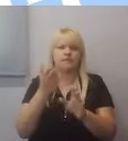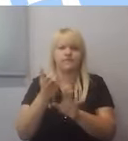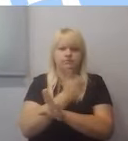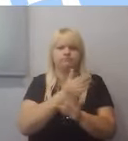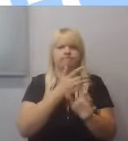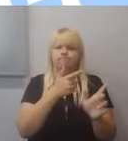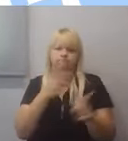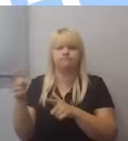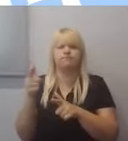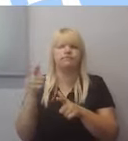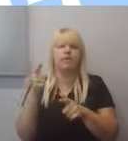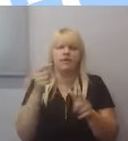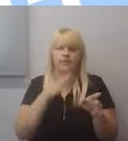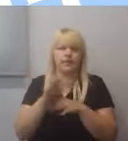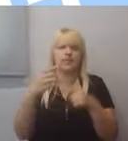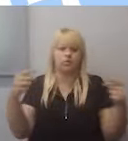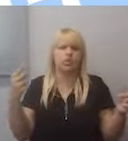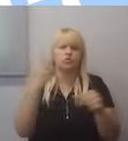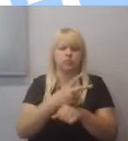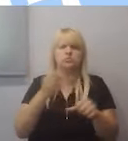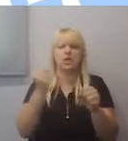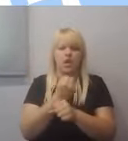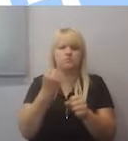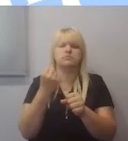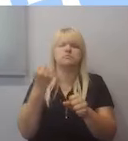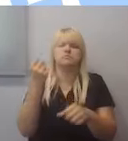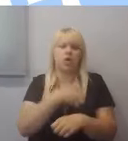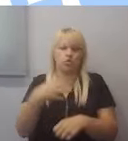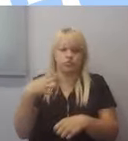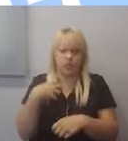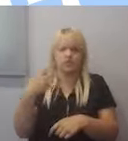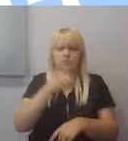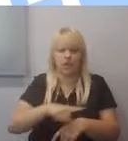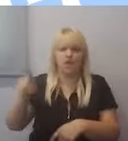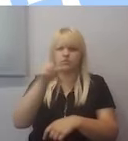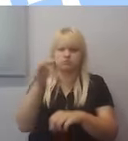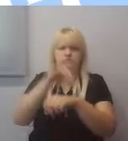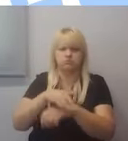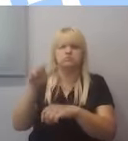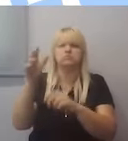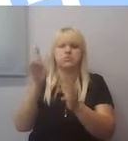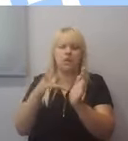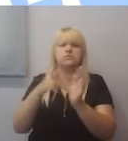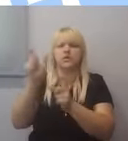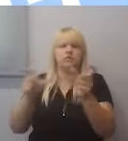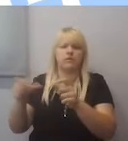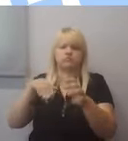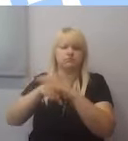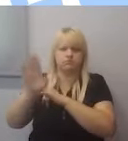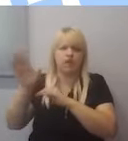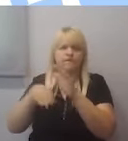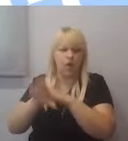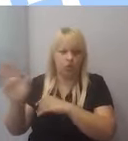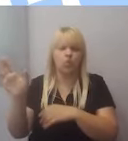uzdevumiem tai skaitā arī pašvaldībām noteiktām teritorijām jau uzsākt iedzīvotāju evakuāciju tam ti nu tur tur kur